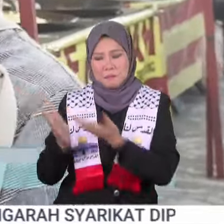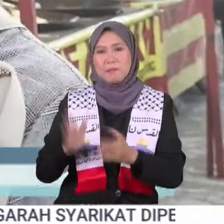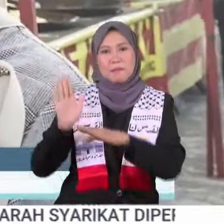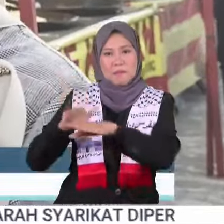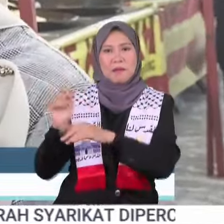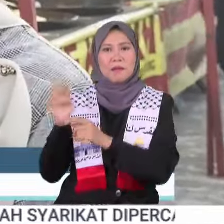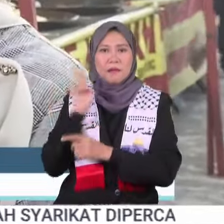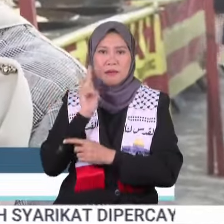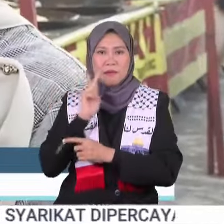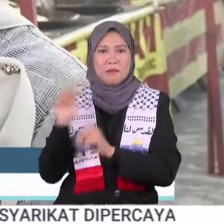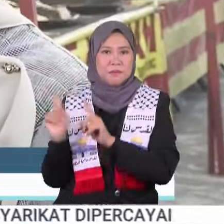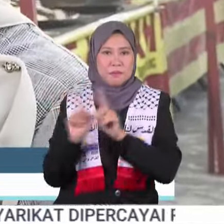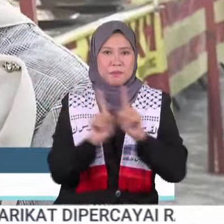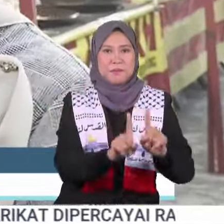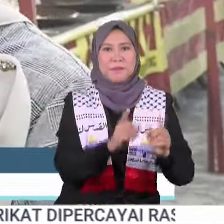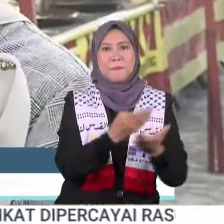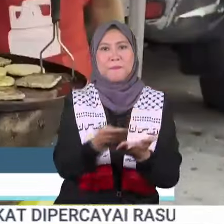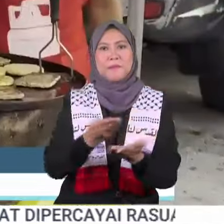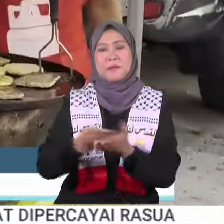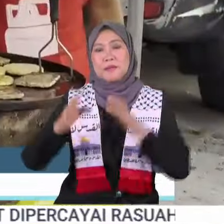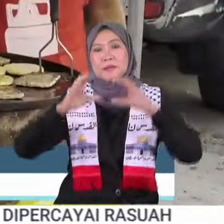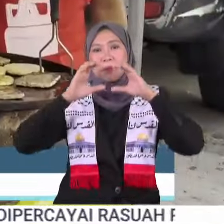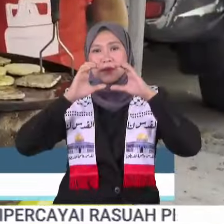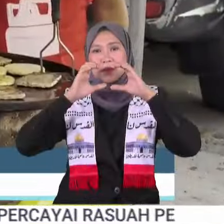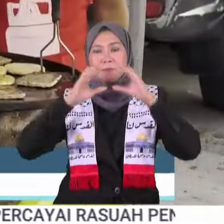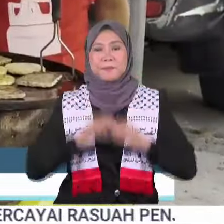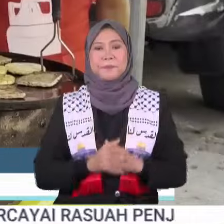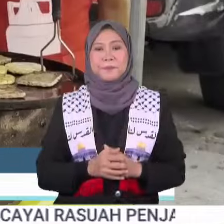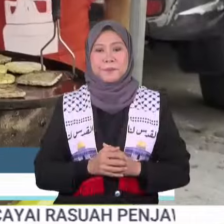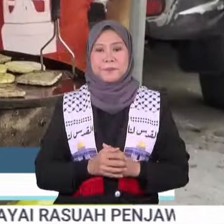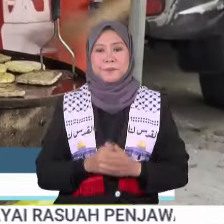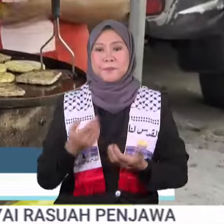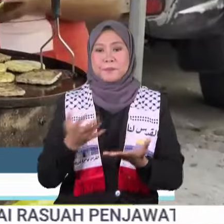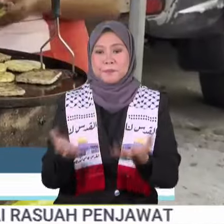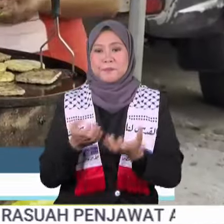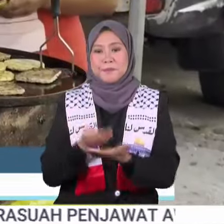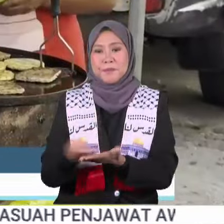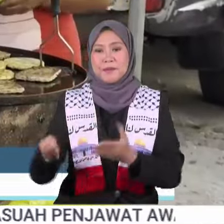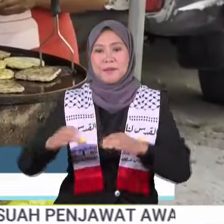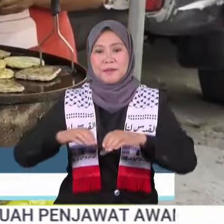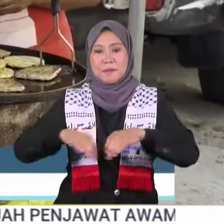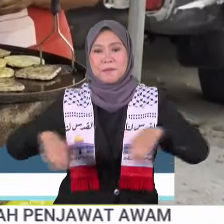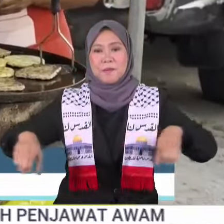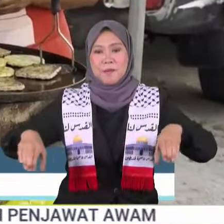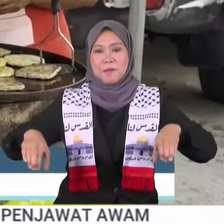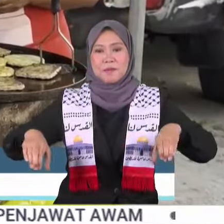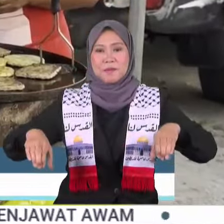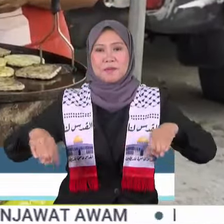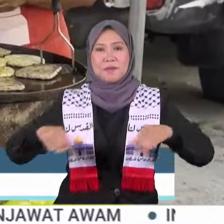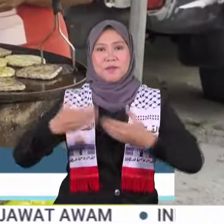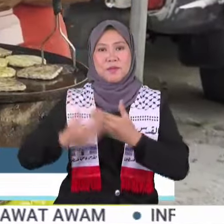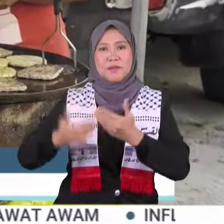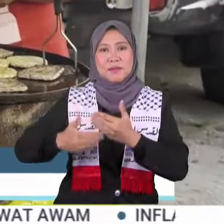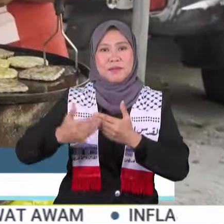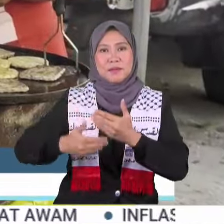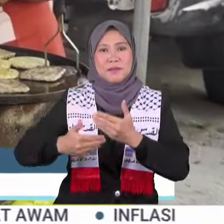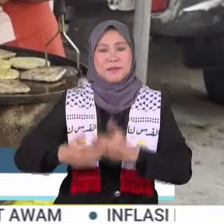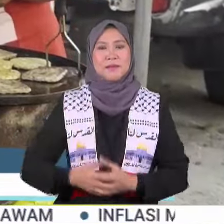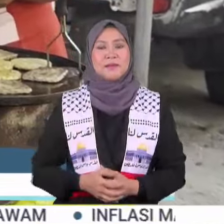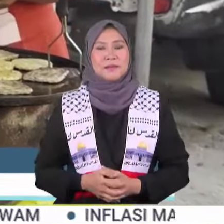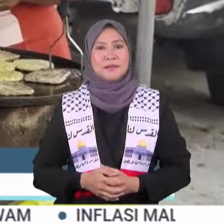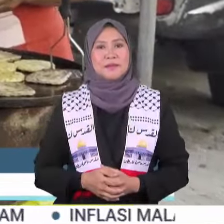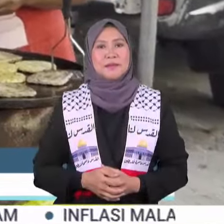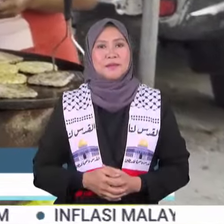sekali Mari beli sinilah nak OBL Ok terima kasih tung boleh